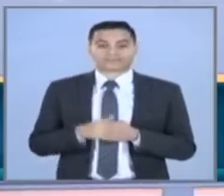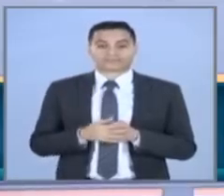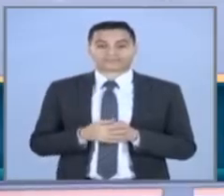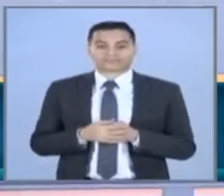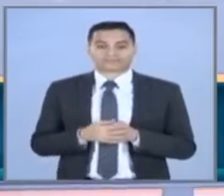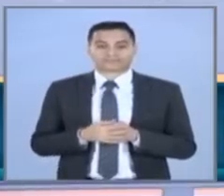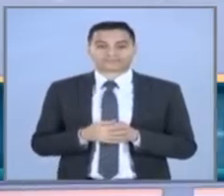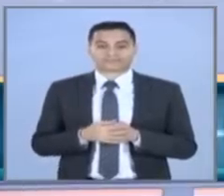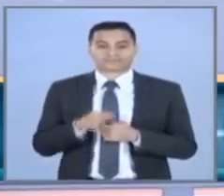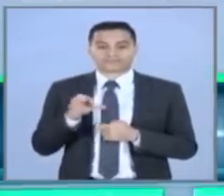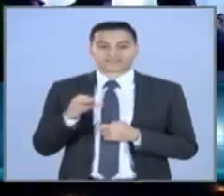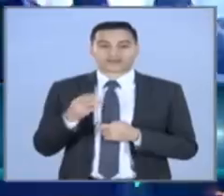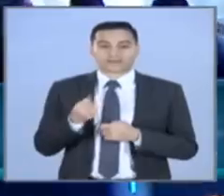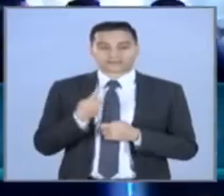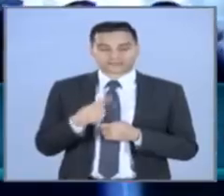طبعا